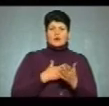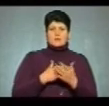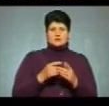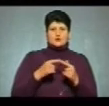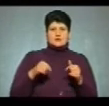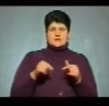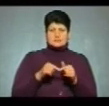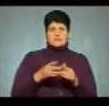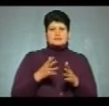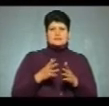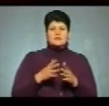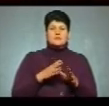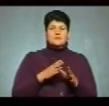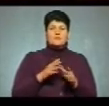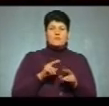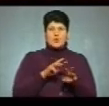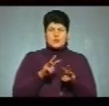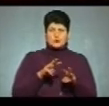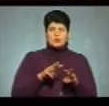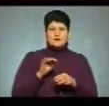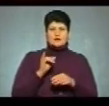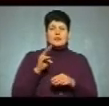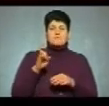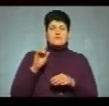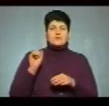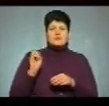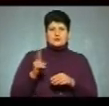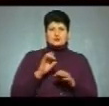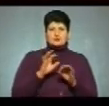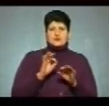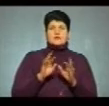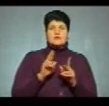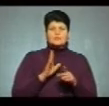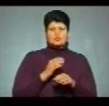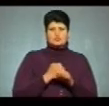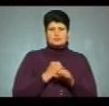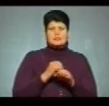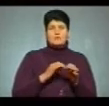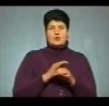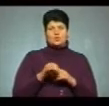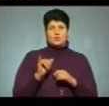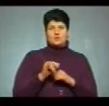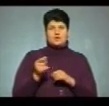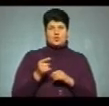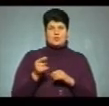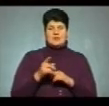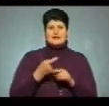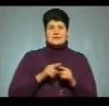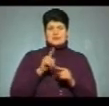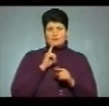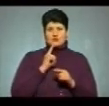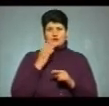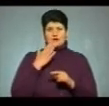організації «Центр громадського моніторингу та аналітики» Ірина Білик розповідає, як впроваджуватимуть проект у Тернополі. Це буде поки що